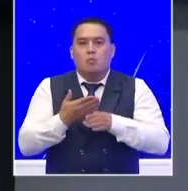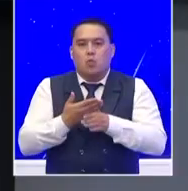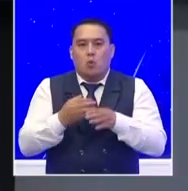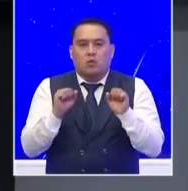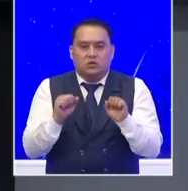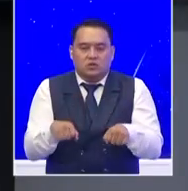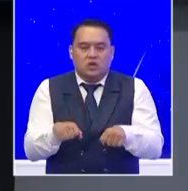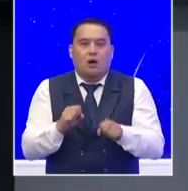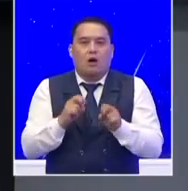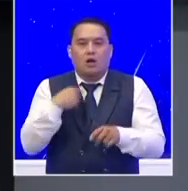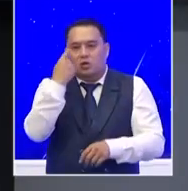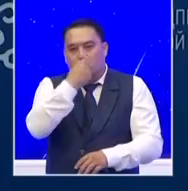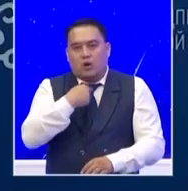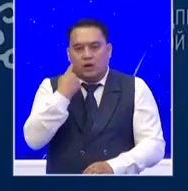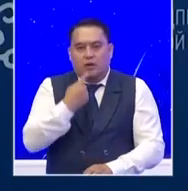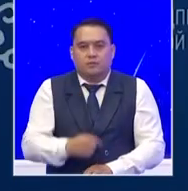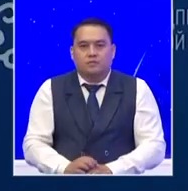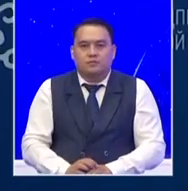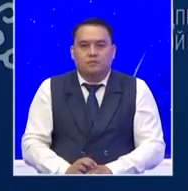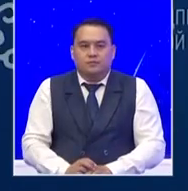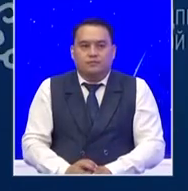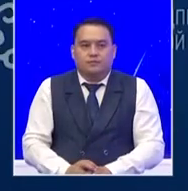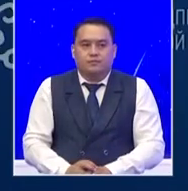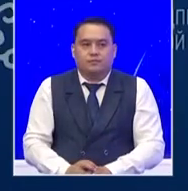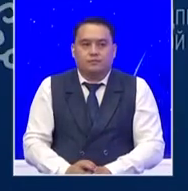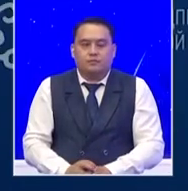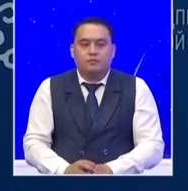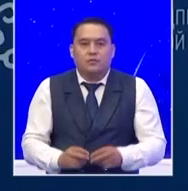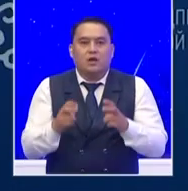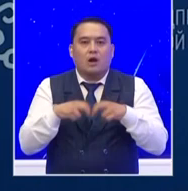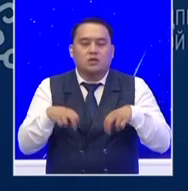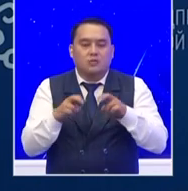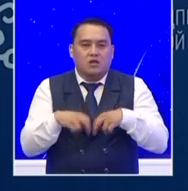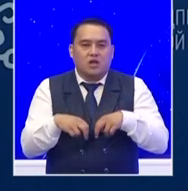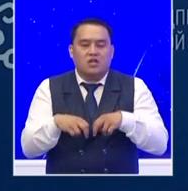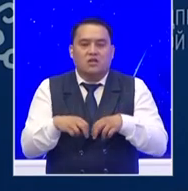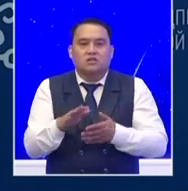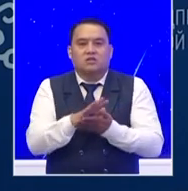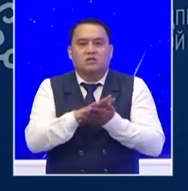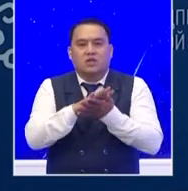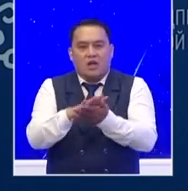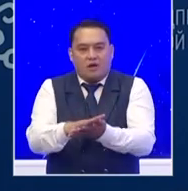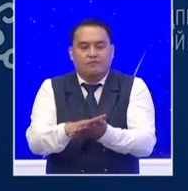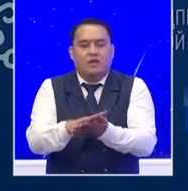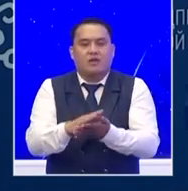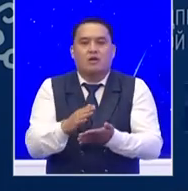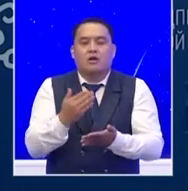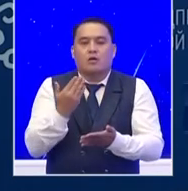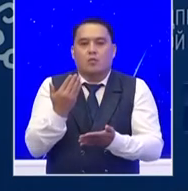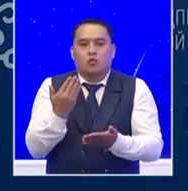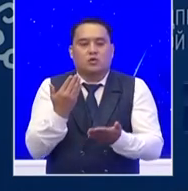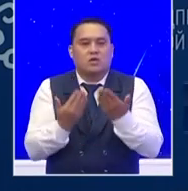будет рассматриваться индивидуально. При рассмотрении заявки будет учитываться тот сегмент, то есть это